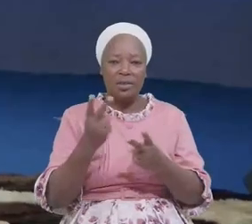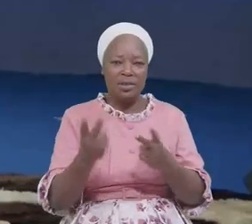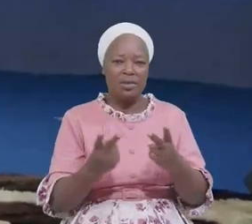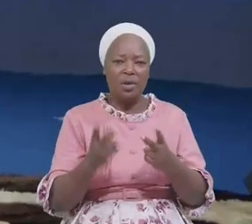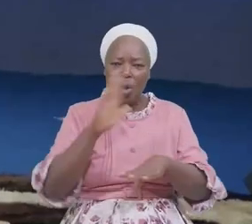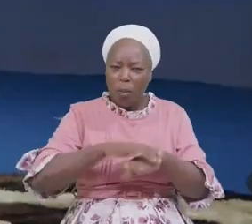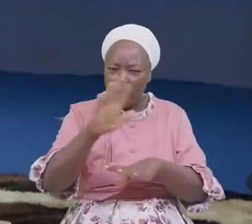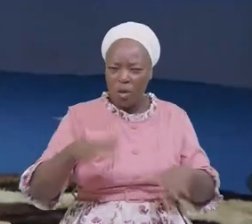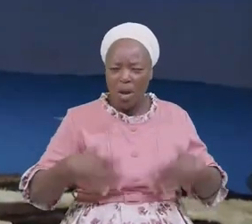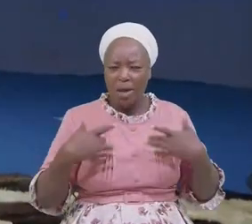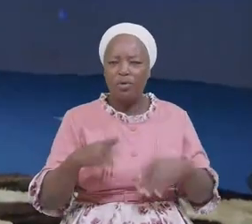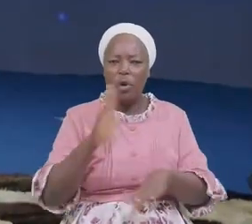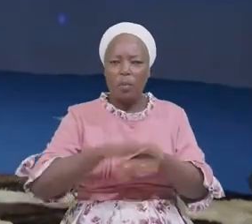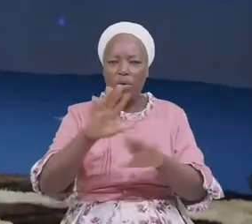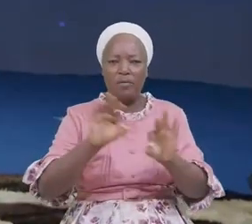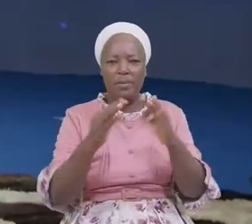sur ta vie et sur ta famille.